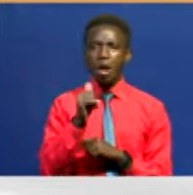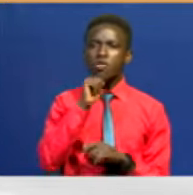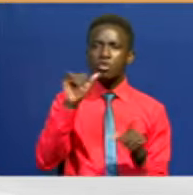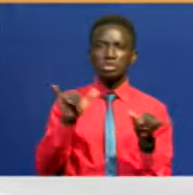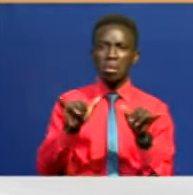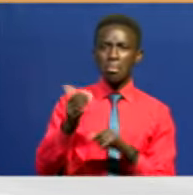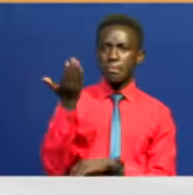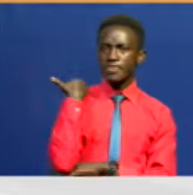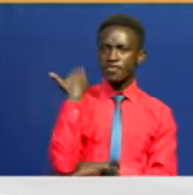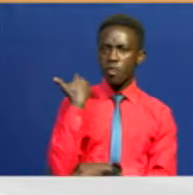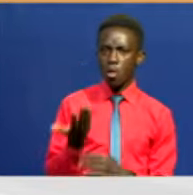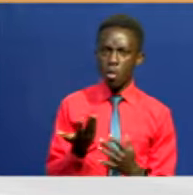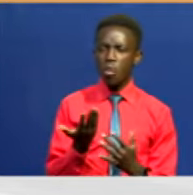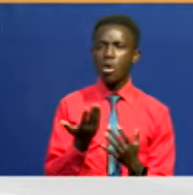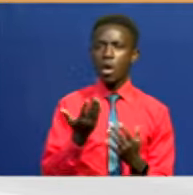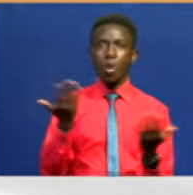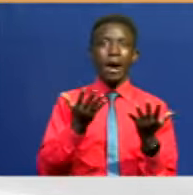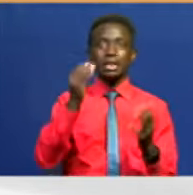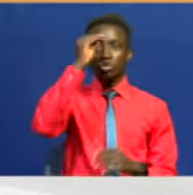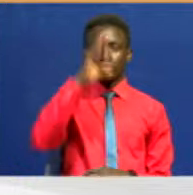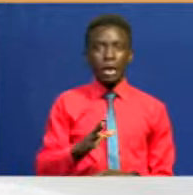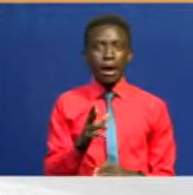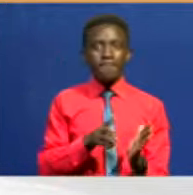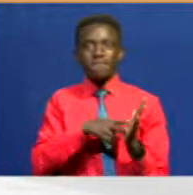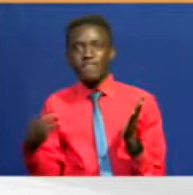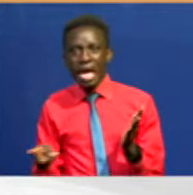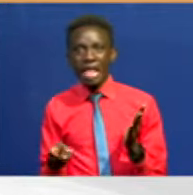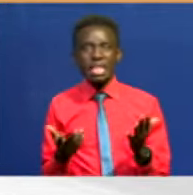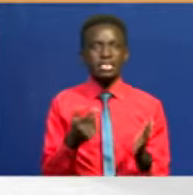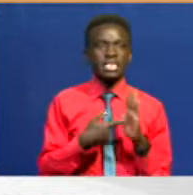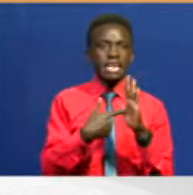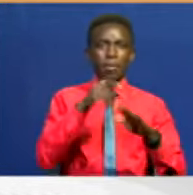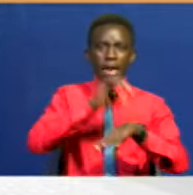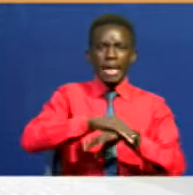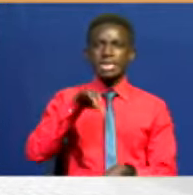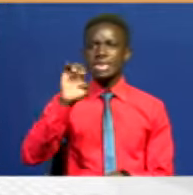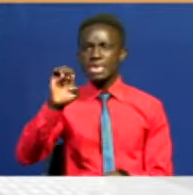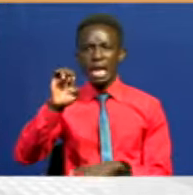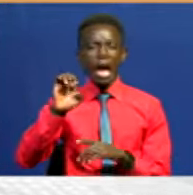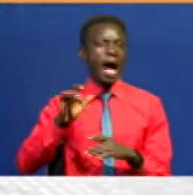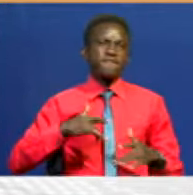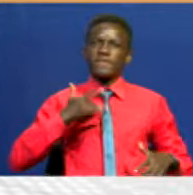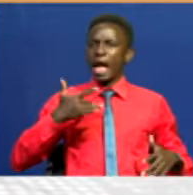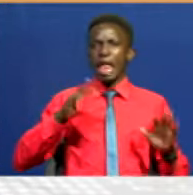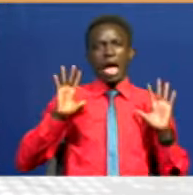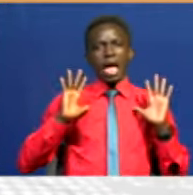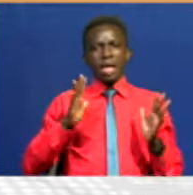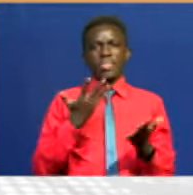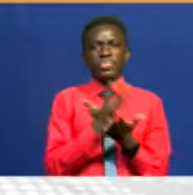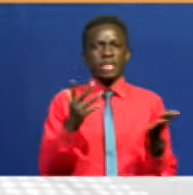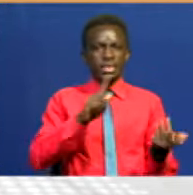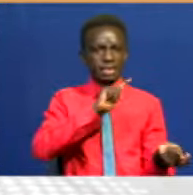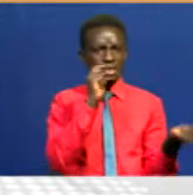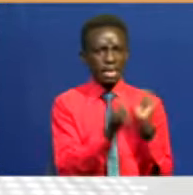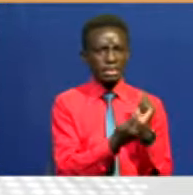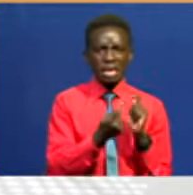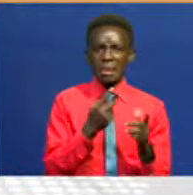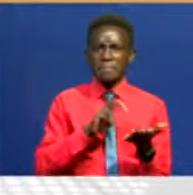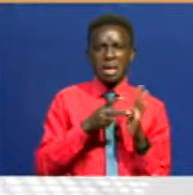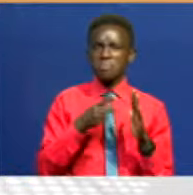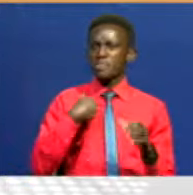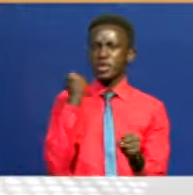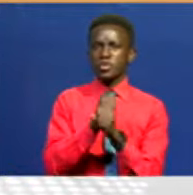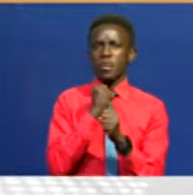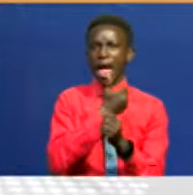awali ambapo wanafunzi walikuwa wakifeli, pengine amepata ile alama ya E anaona ya kwamba mambo yamebadilika. Yes. Hana cha kufanya, lakini sasa hivi ni